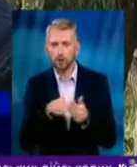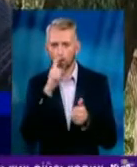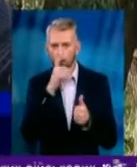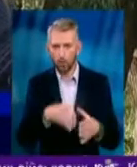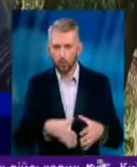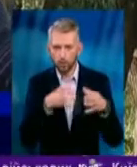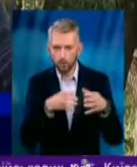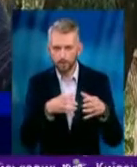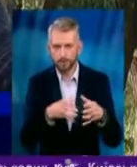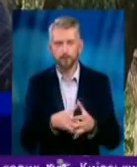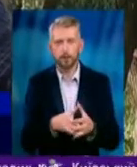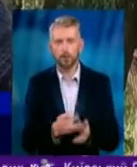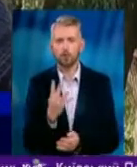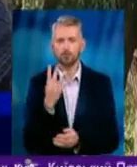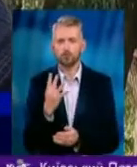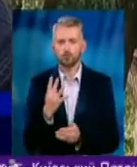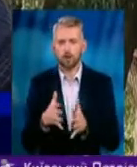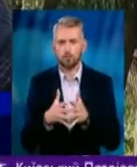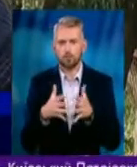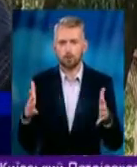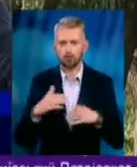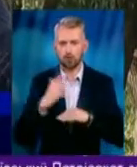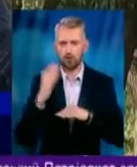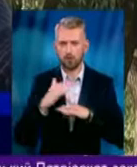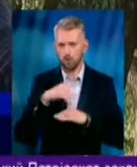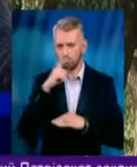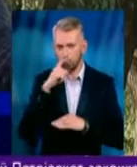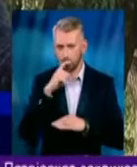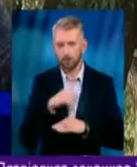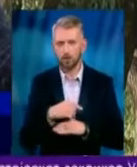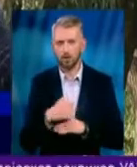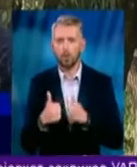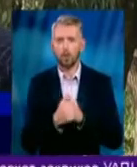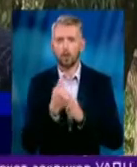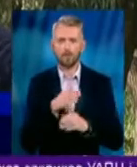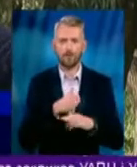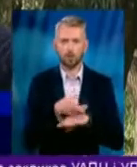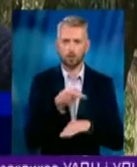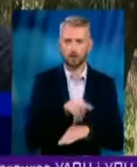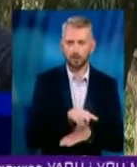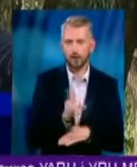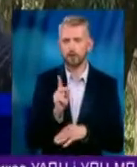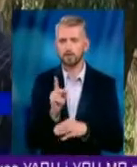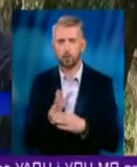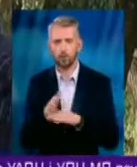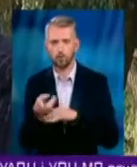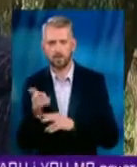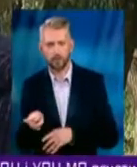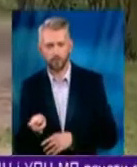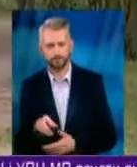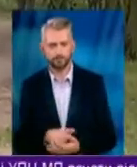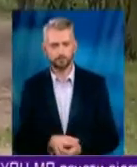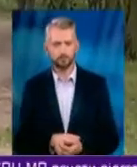4 великих мусорозборних контейнера. У одного входу 2 контейнера і у второго входу 2